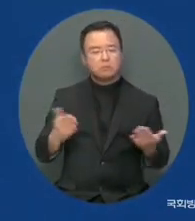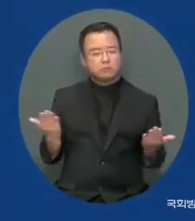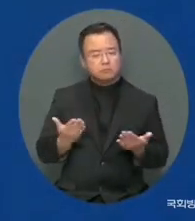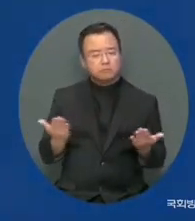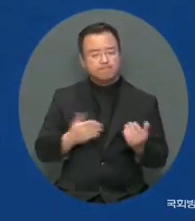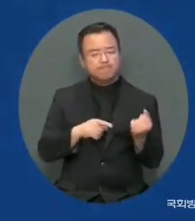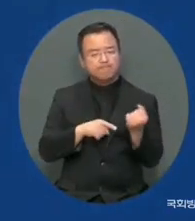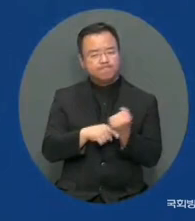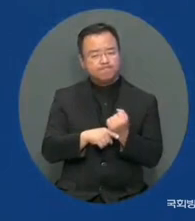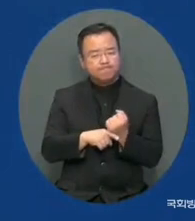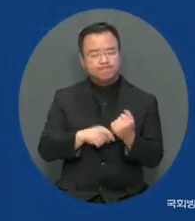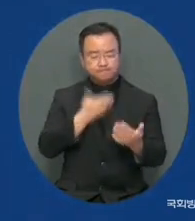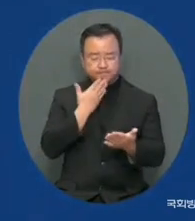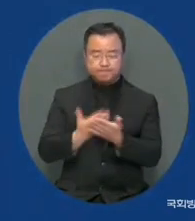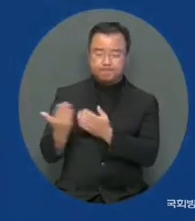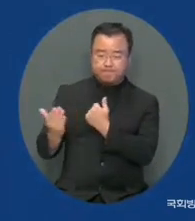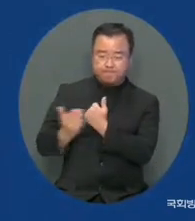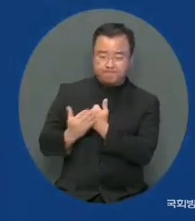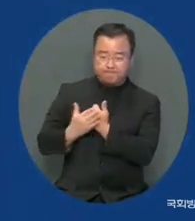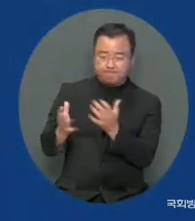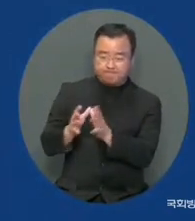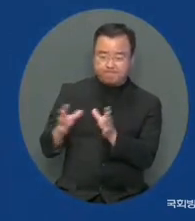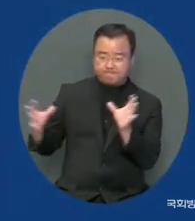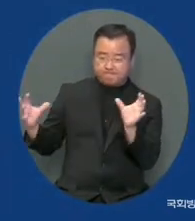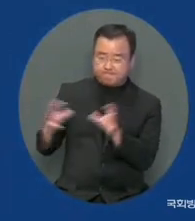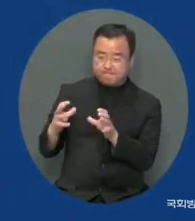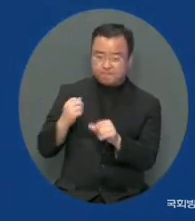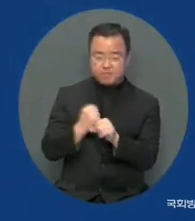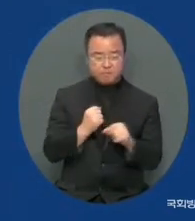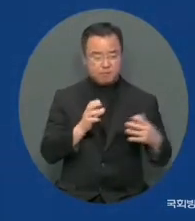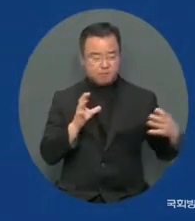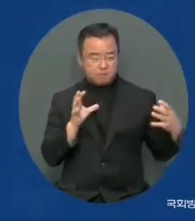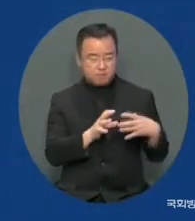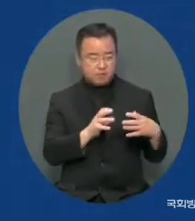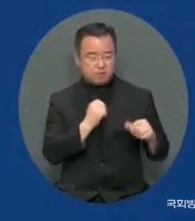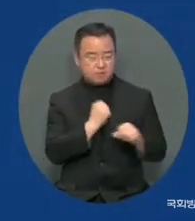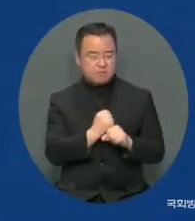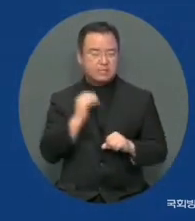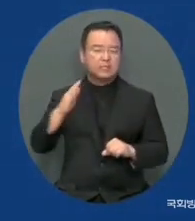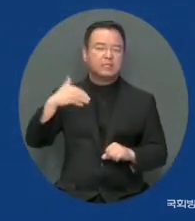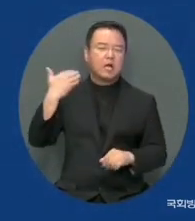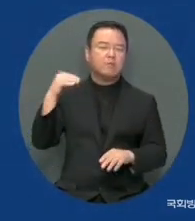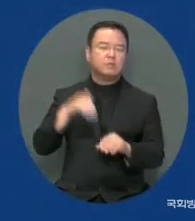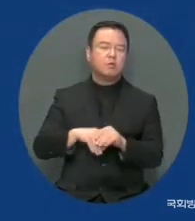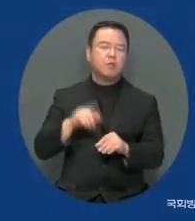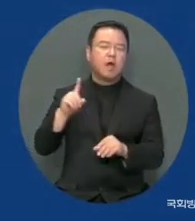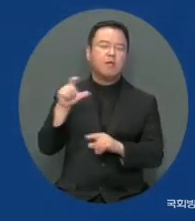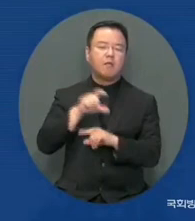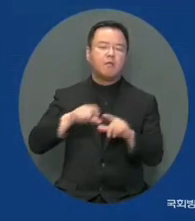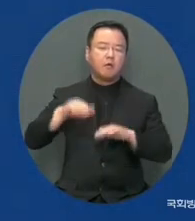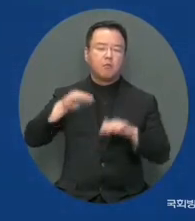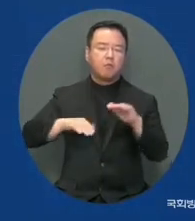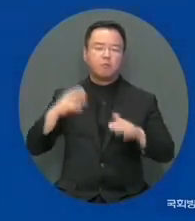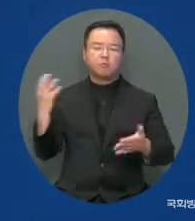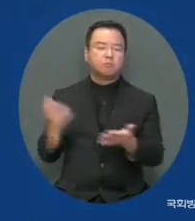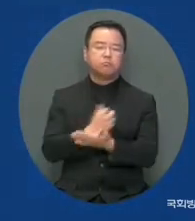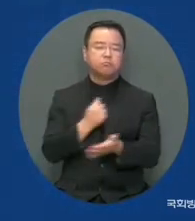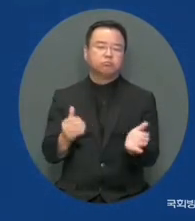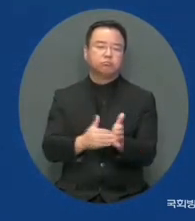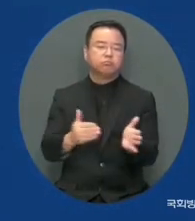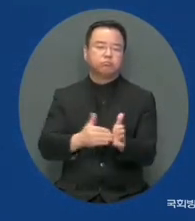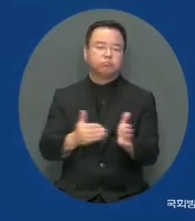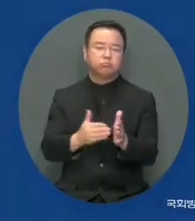핵심 지지 세력을 결집하고 다가오는 선거에서 한 표라도 이기면 된다. 이런 식의 정치를 하고 있는